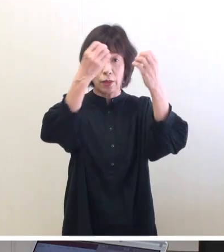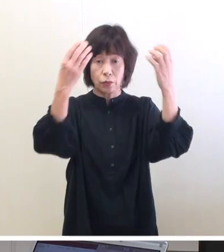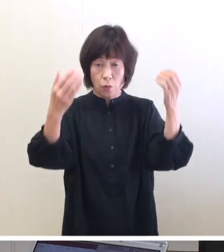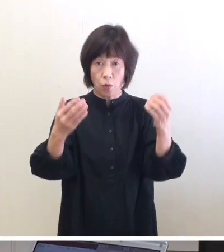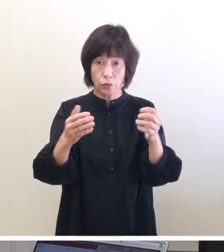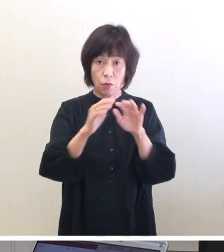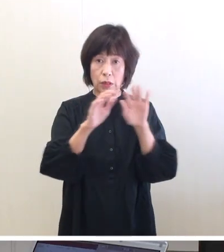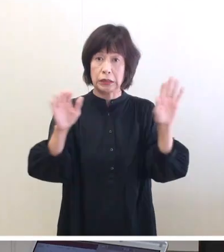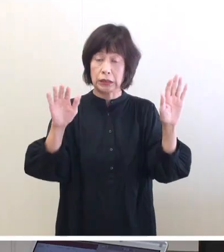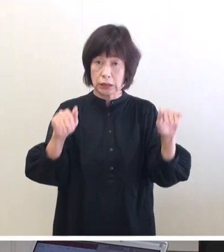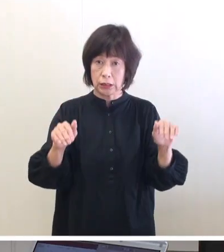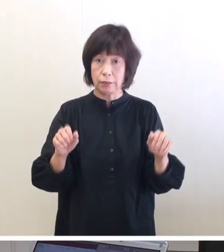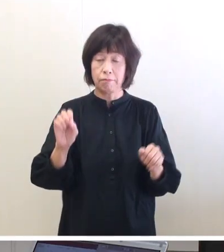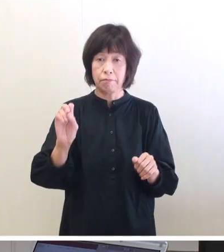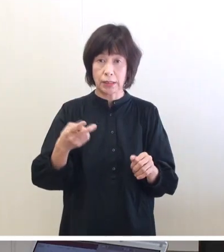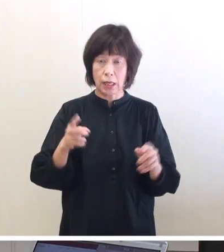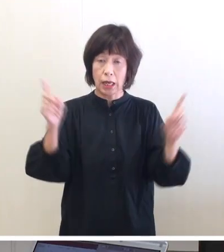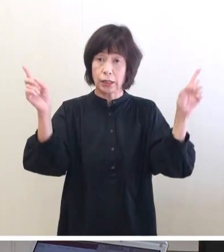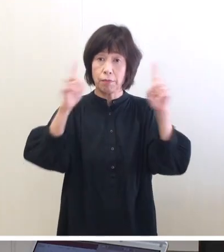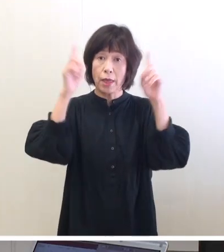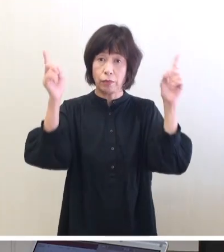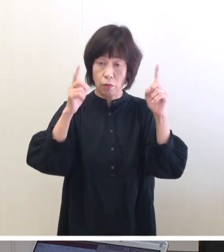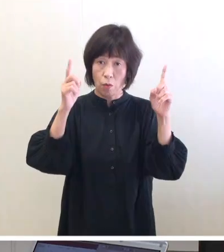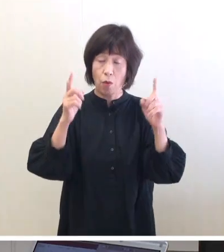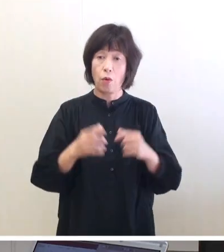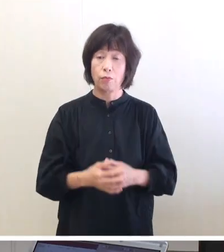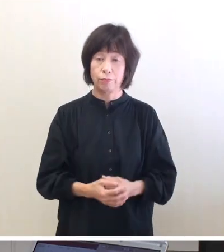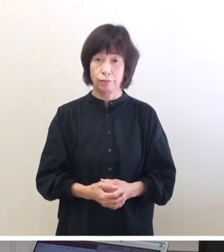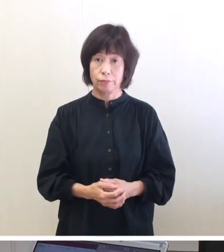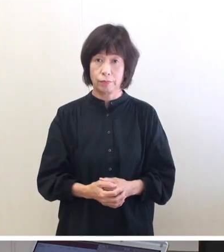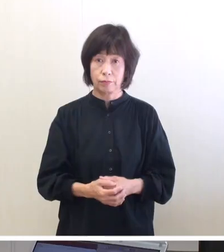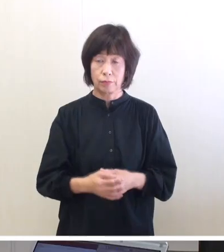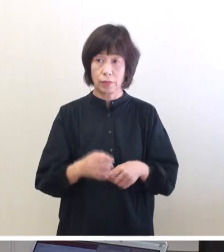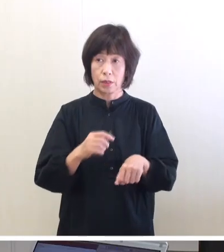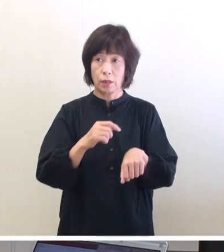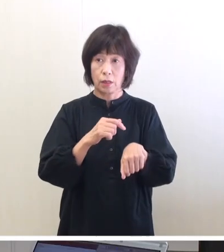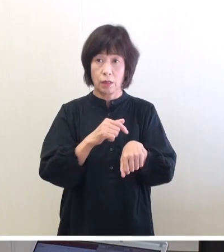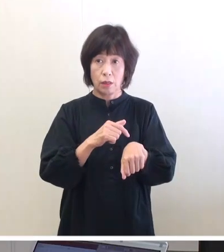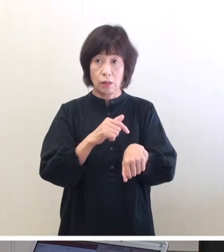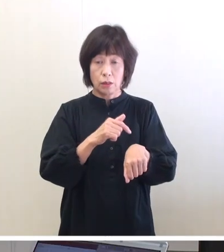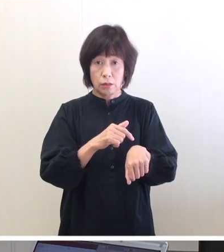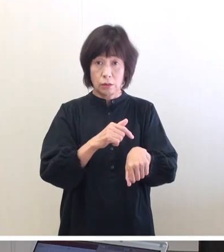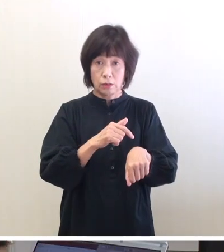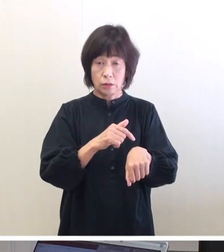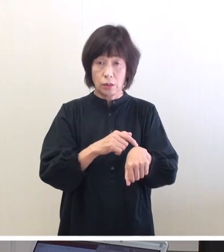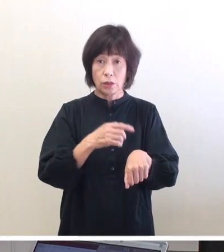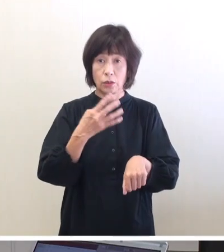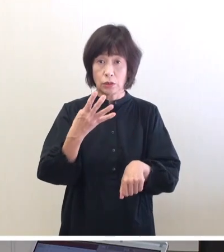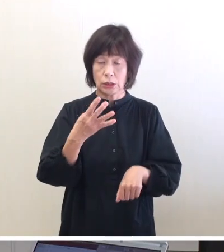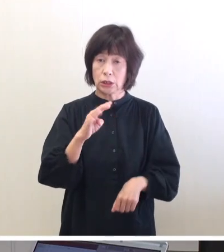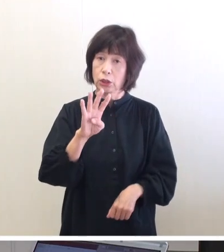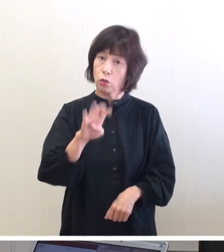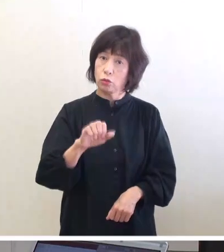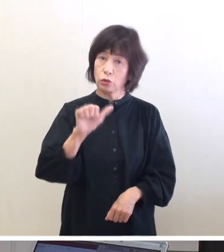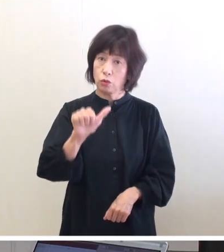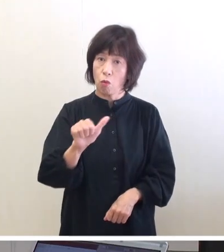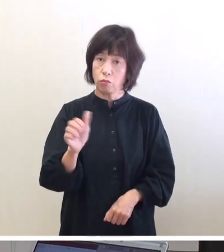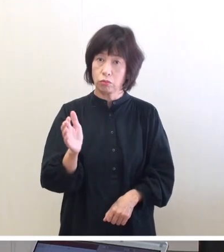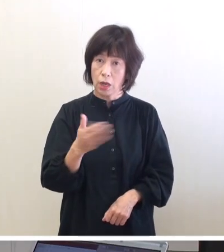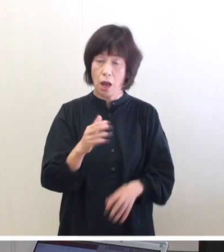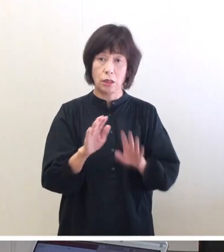北側で、イベント16時45分ということなので、